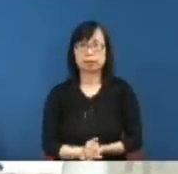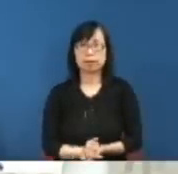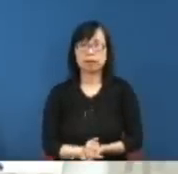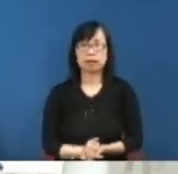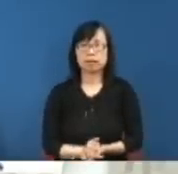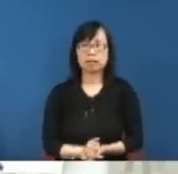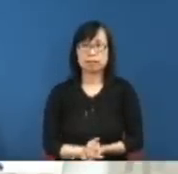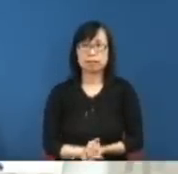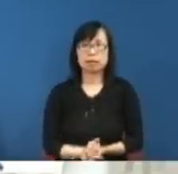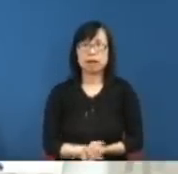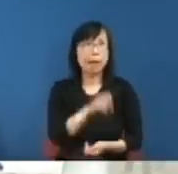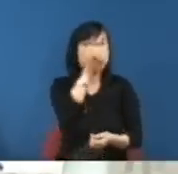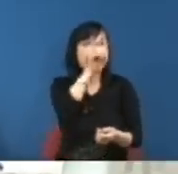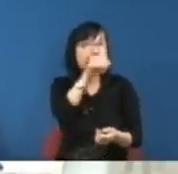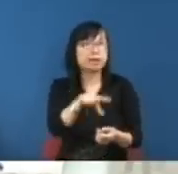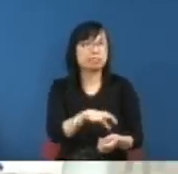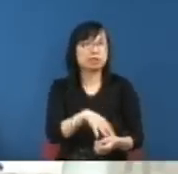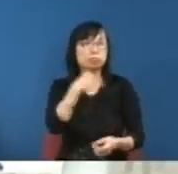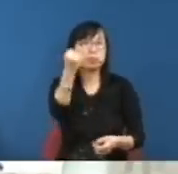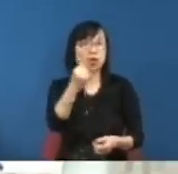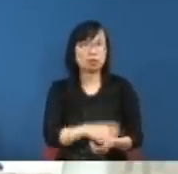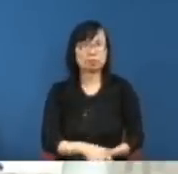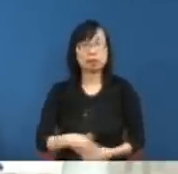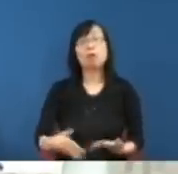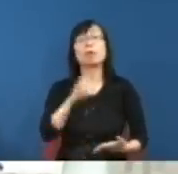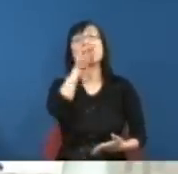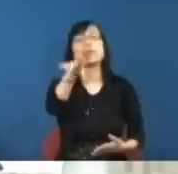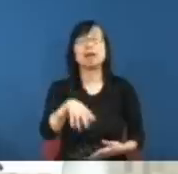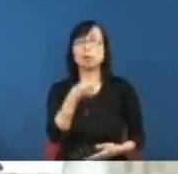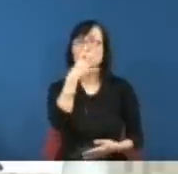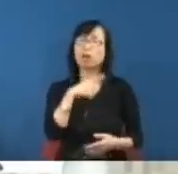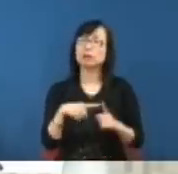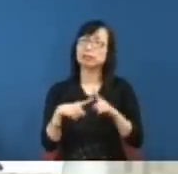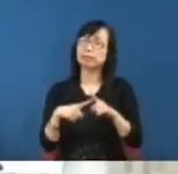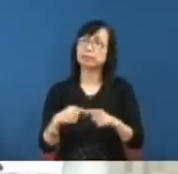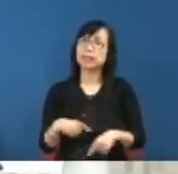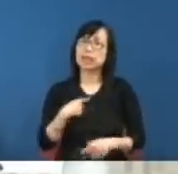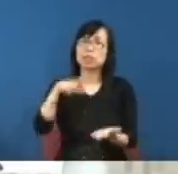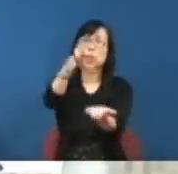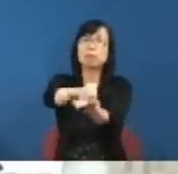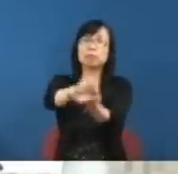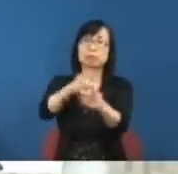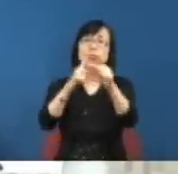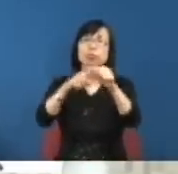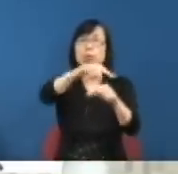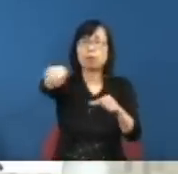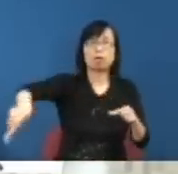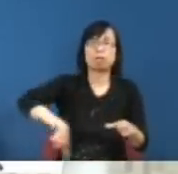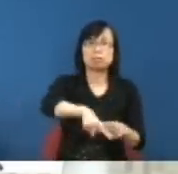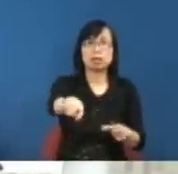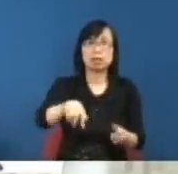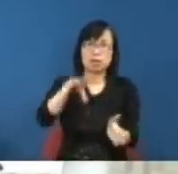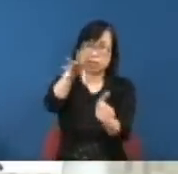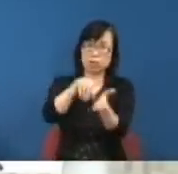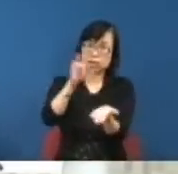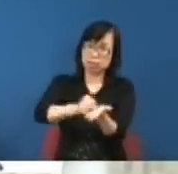呢一、這個諮詢會場係唔啱嘅。咁我想問你，如果香港人又要佔據中環、佔據銀行